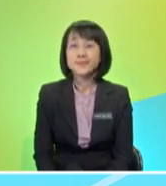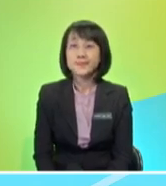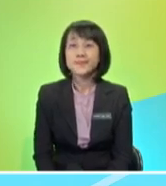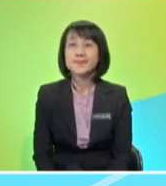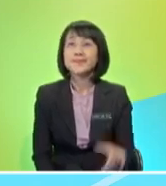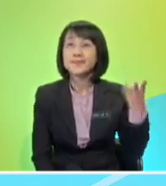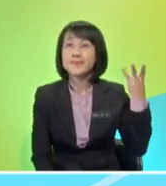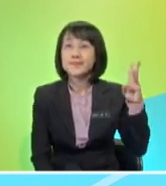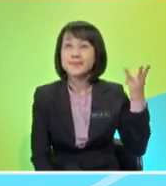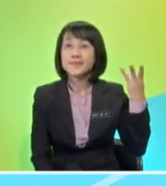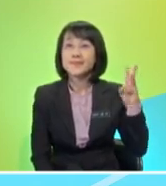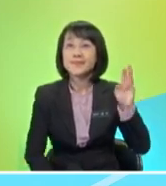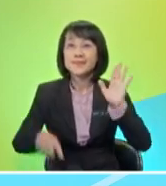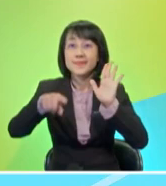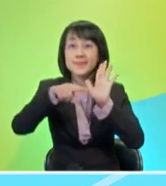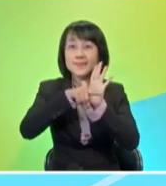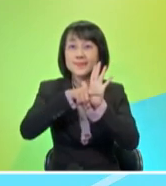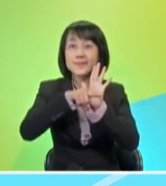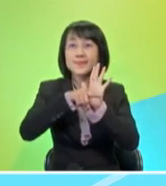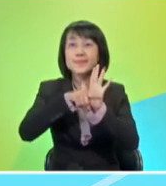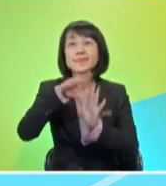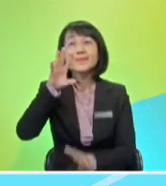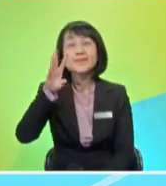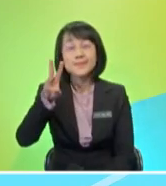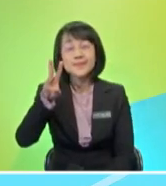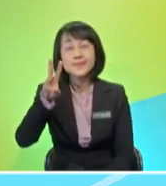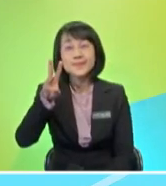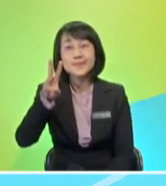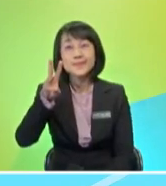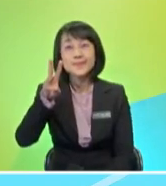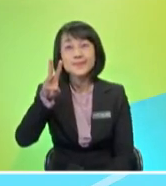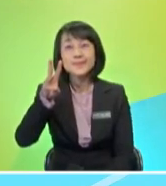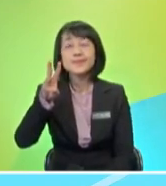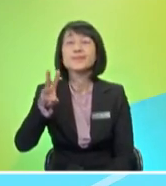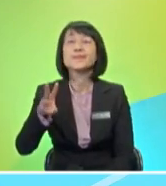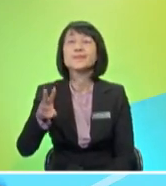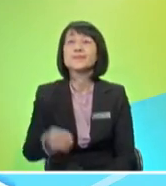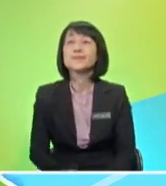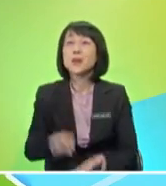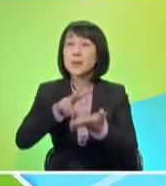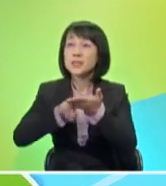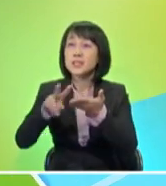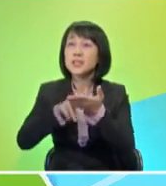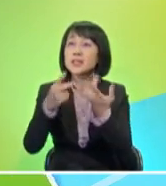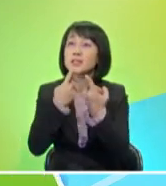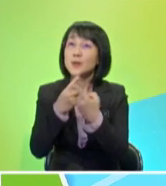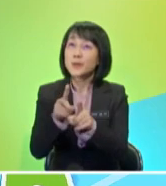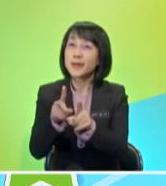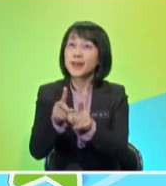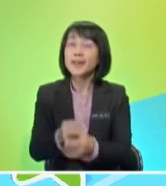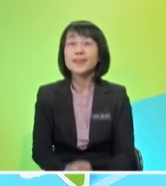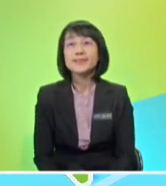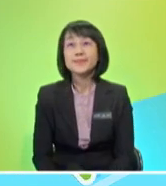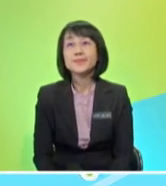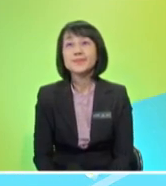Okey, adik Afiq dah jawab. 16 jumlah keseluruhan tolak 6. Okey, bacakan jawapan kepada cikgu Afiq. Okey, boleh